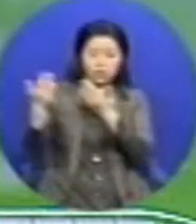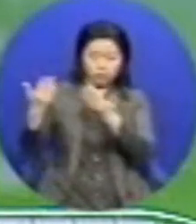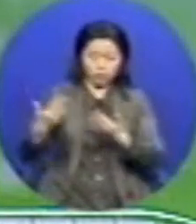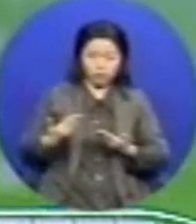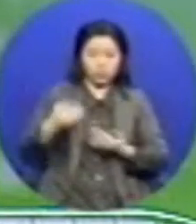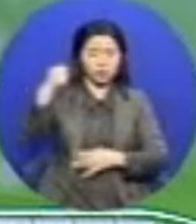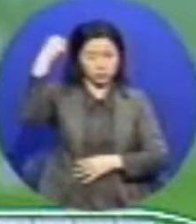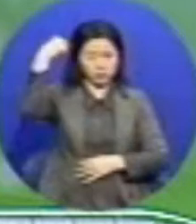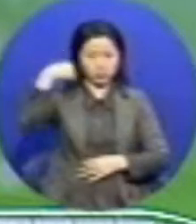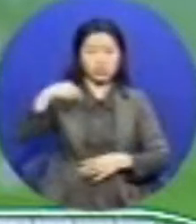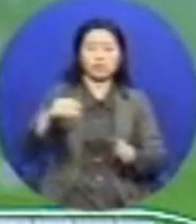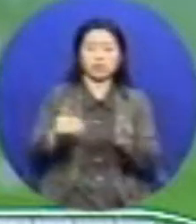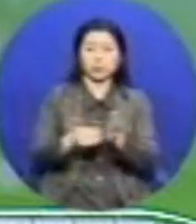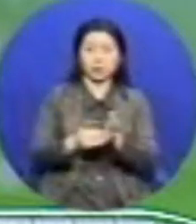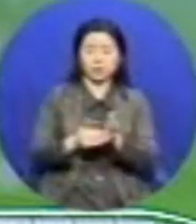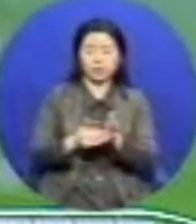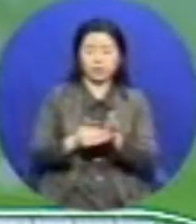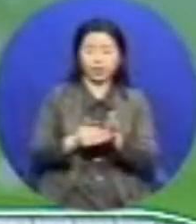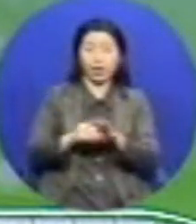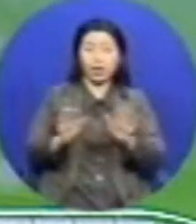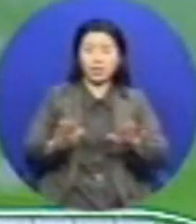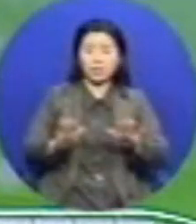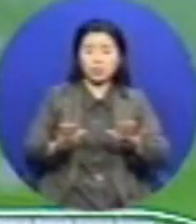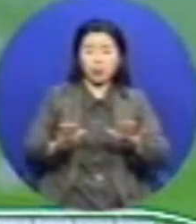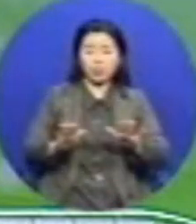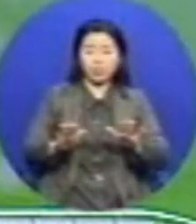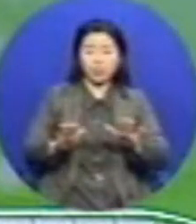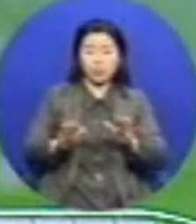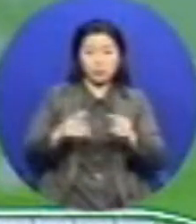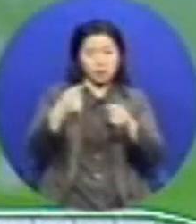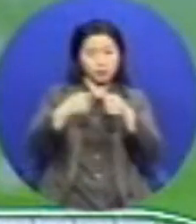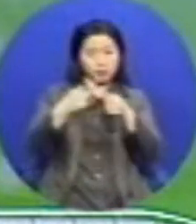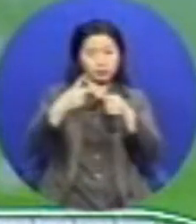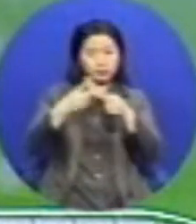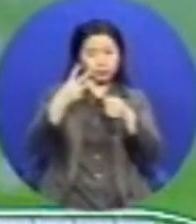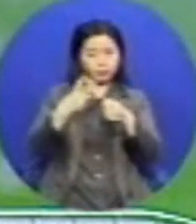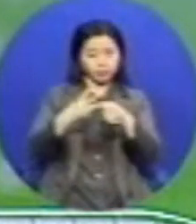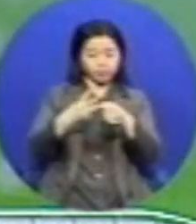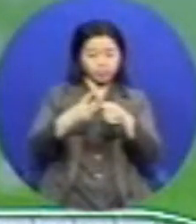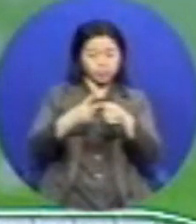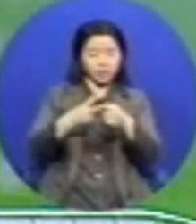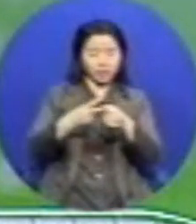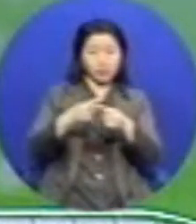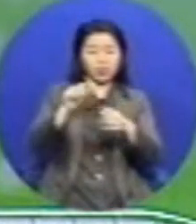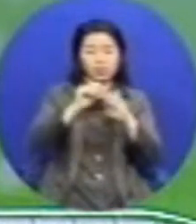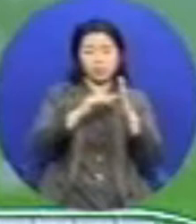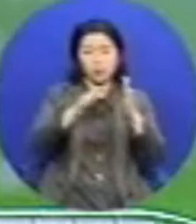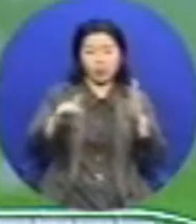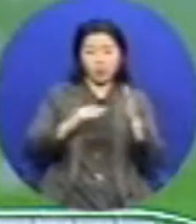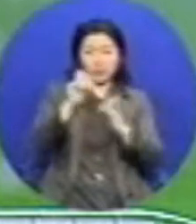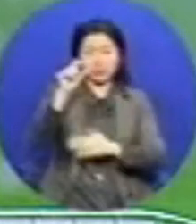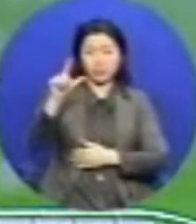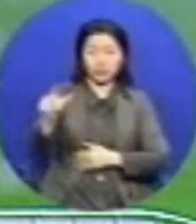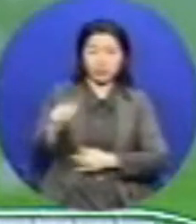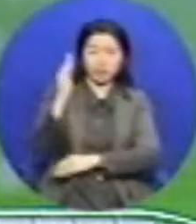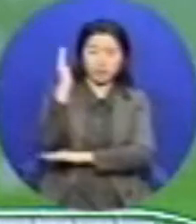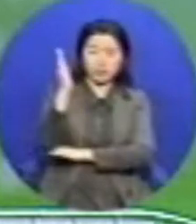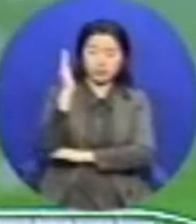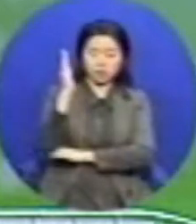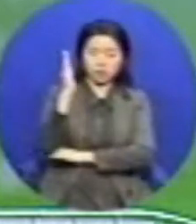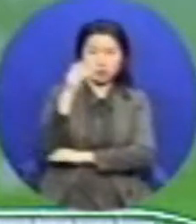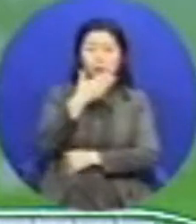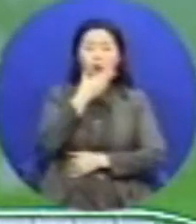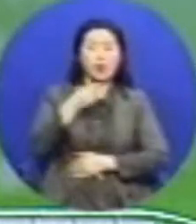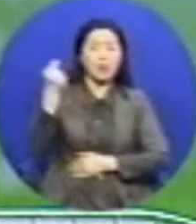느꼈습니다 그래서 2번 3번의 가정 배달 설교를 아 복음의 다초점 에